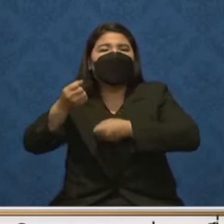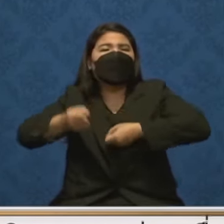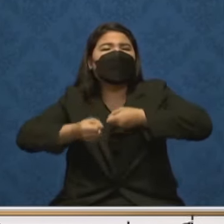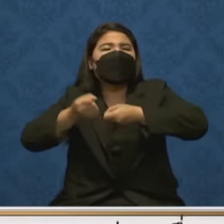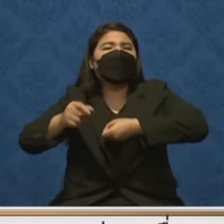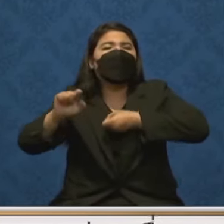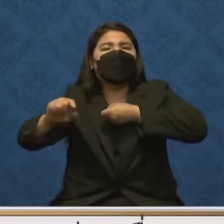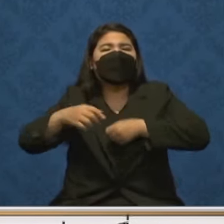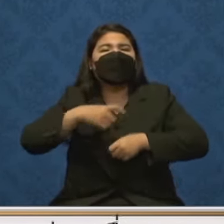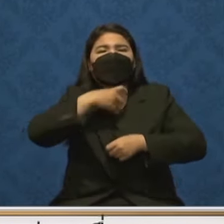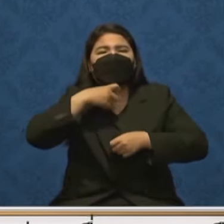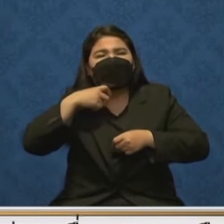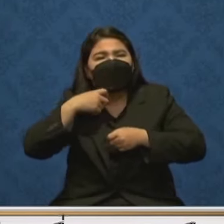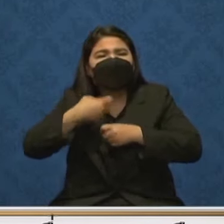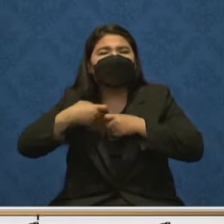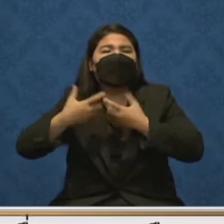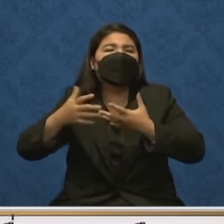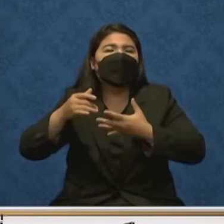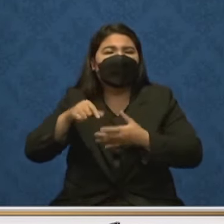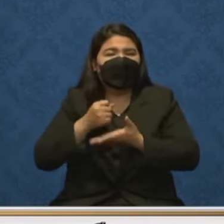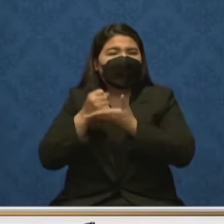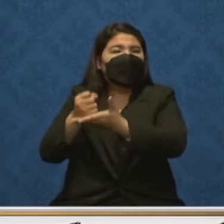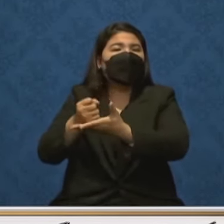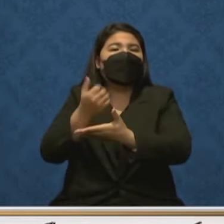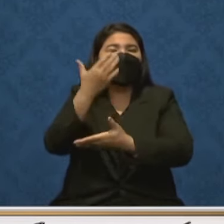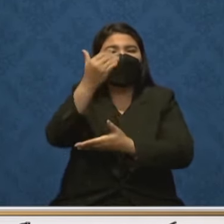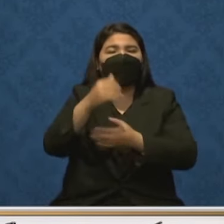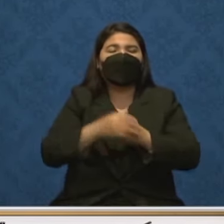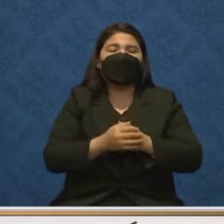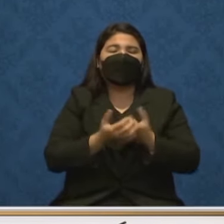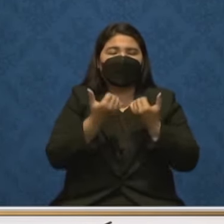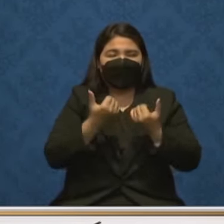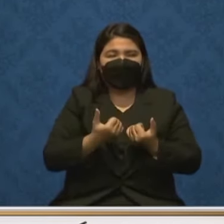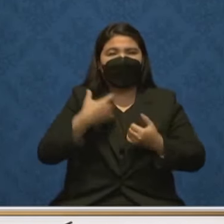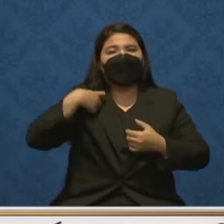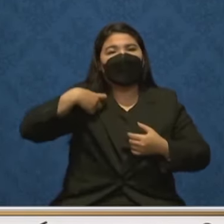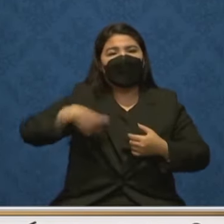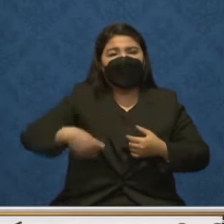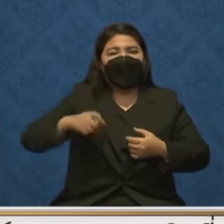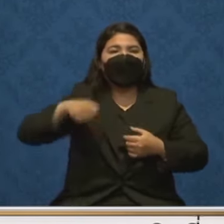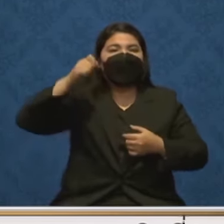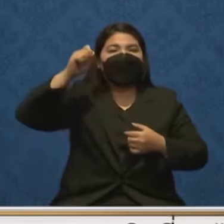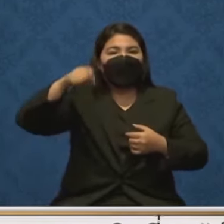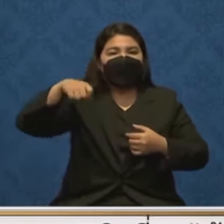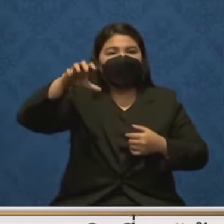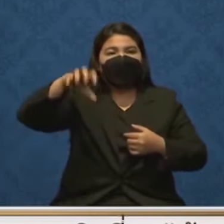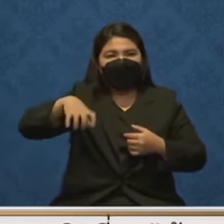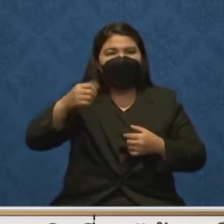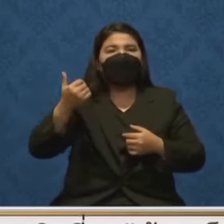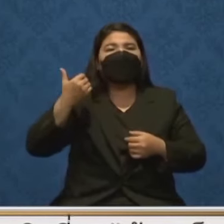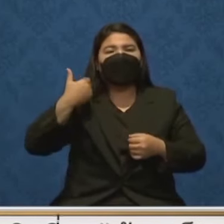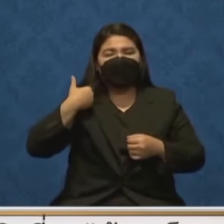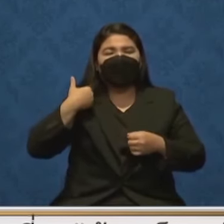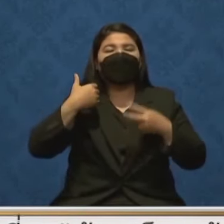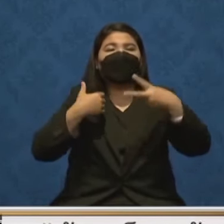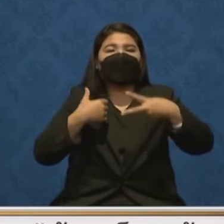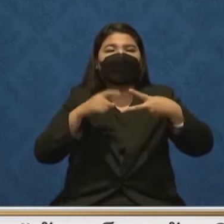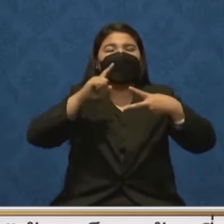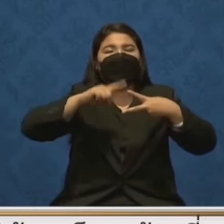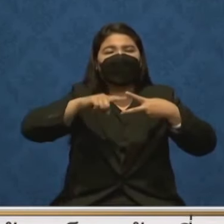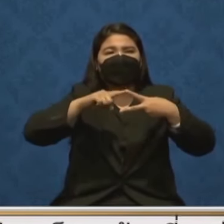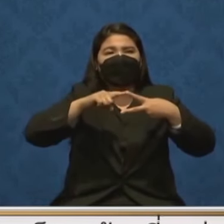กำลังแร้งแก๊สอยู่อย่างนี้มาถึงอัยการและศาลที่ฉันมีปัญหากับระเบียบของอัยการอยู่ 2เรื่องค่ะคือ